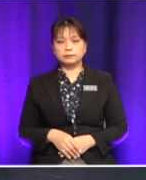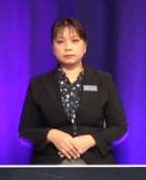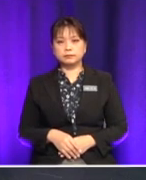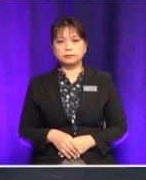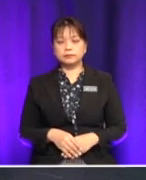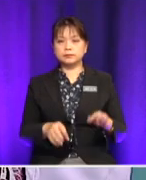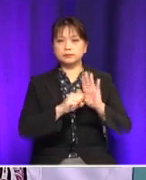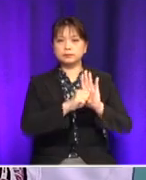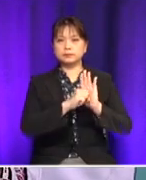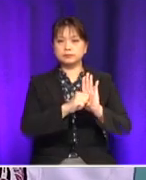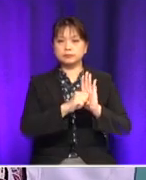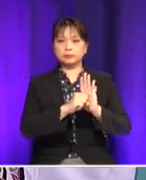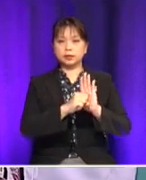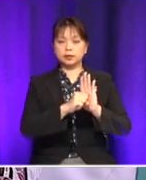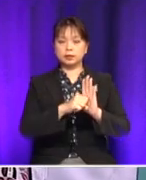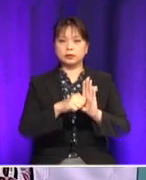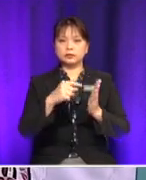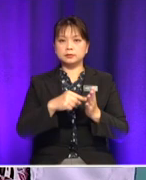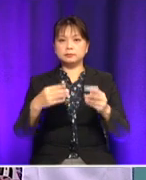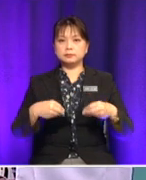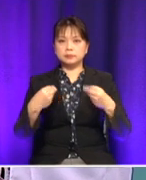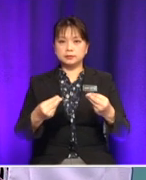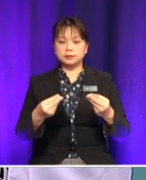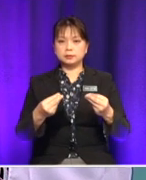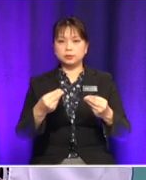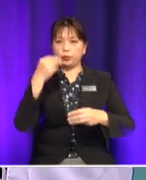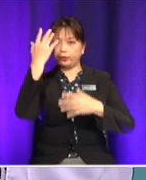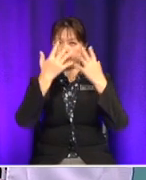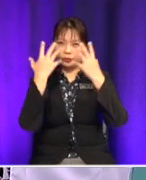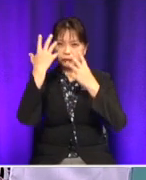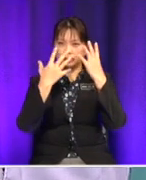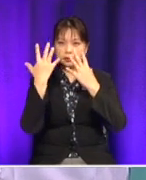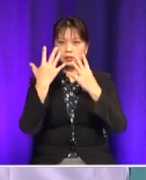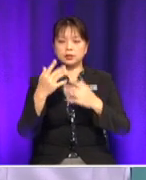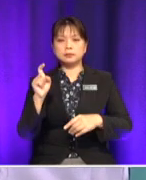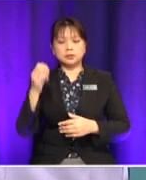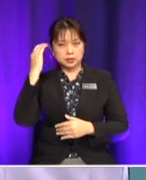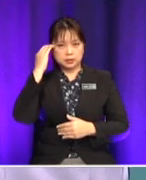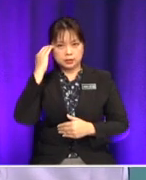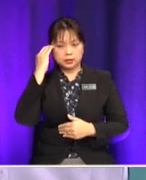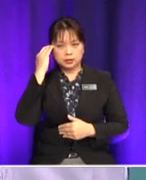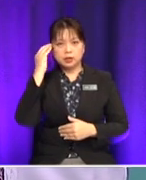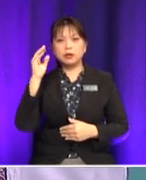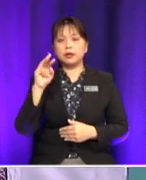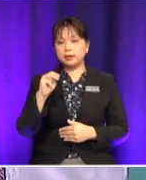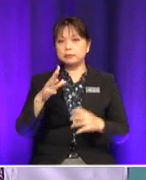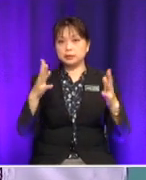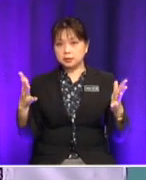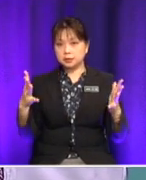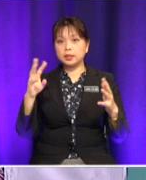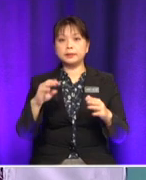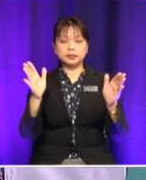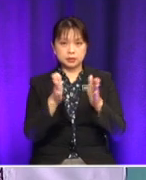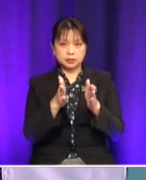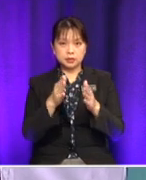simbol-simbol nih Bagi mengelak kekeliruan jadi kan kita tahu simbol yang betul m besar m kecil ini tahu ah